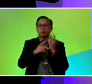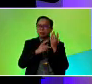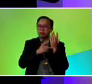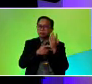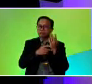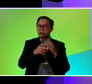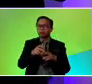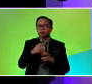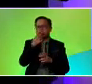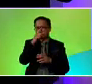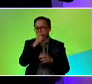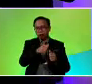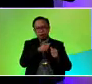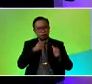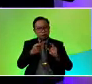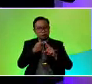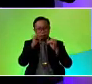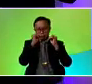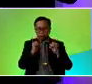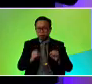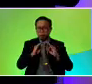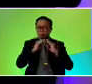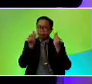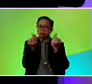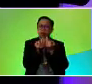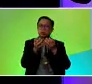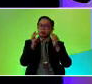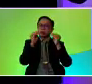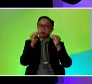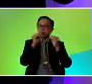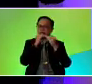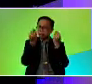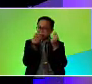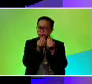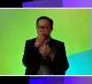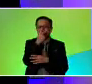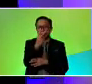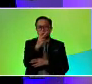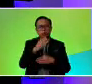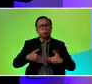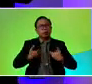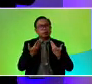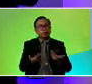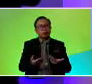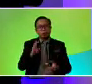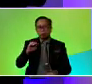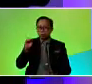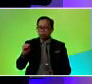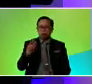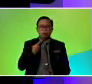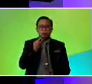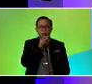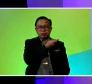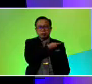cara menghilangkan diri daripada individu keluarga dan juga masyarakat oke sekarang ini kita tidak tengok macam mana murid-murid kita ini